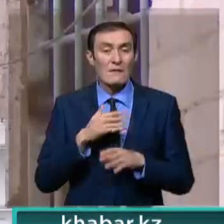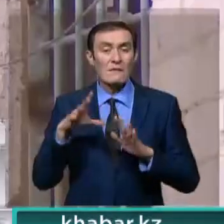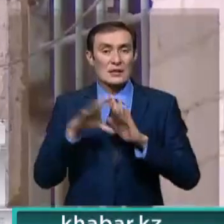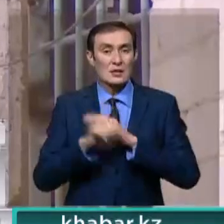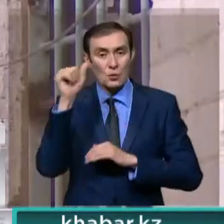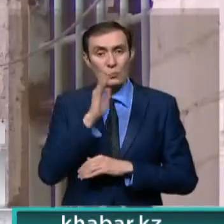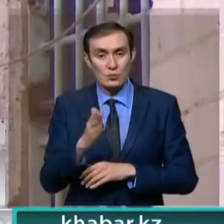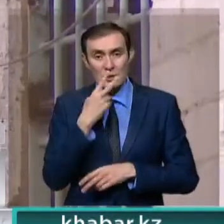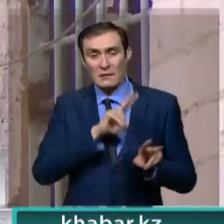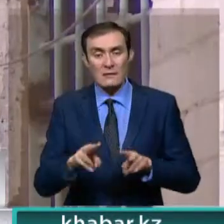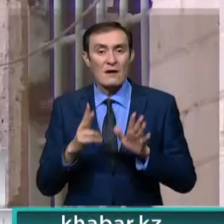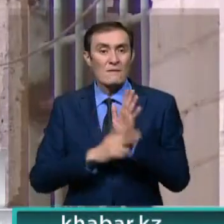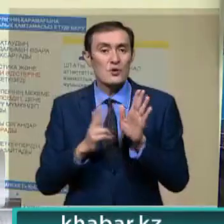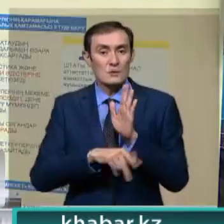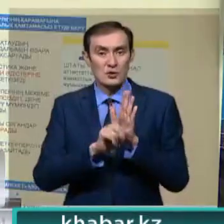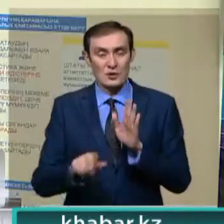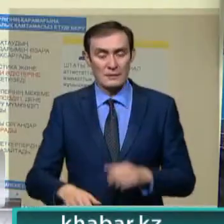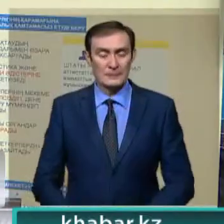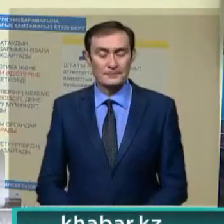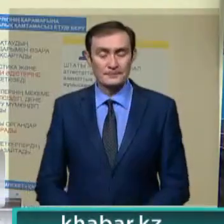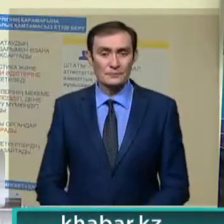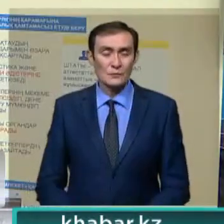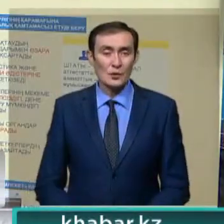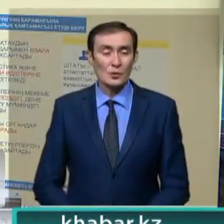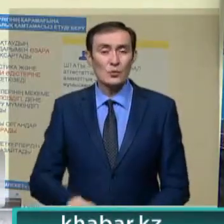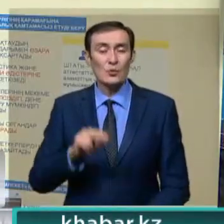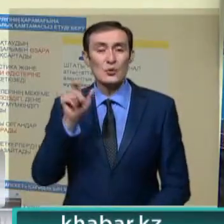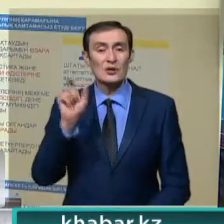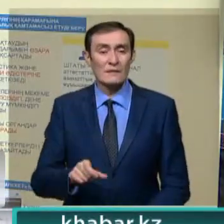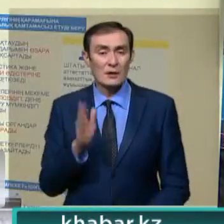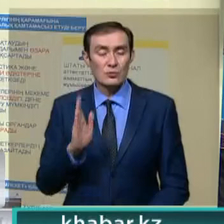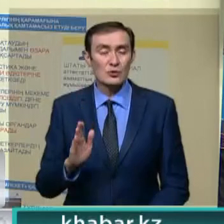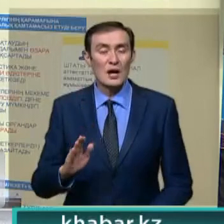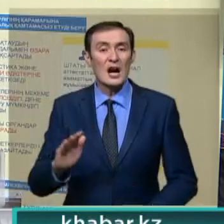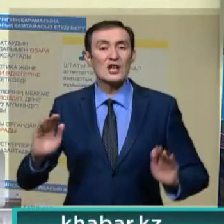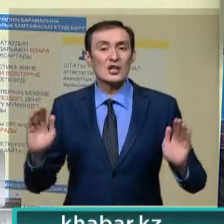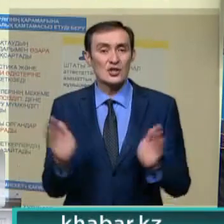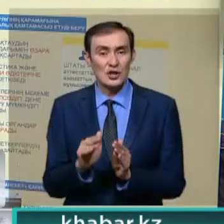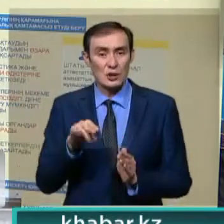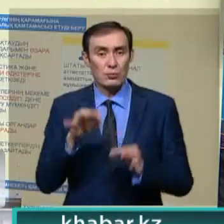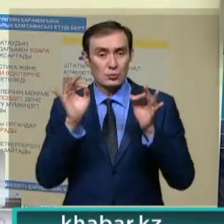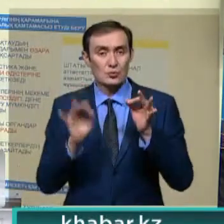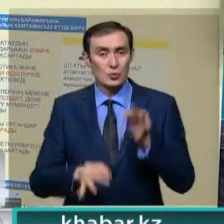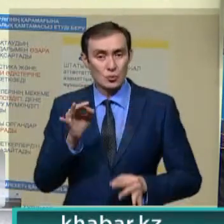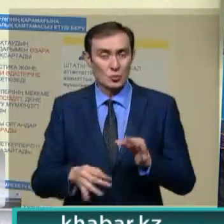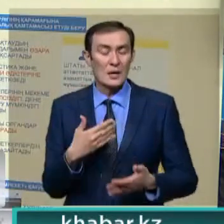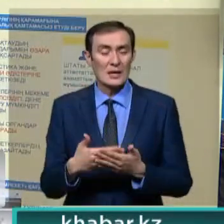так контролировать будут 80 человек. У осужденного будут ограничения, наложенные судом. Это,